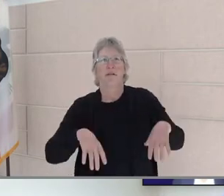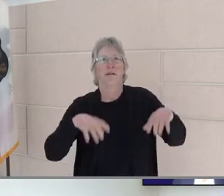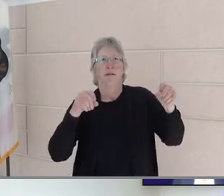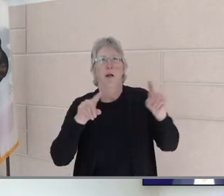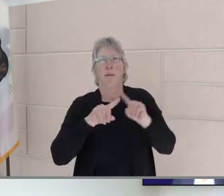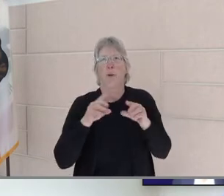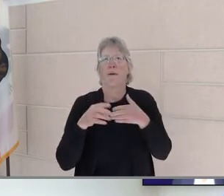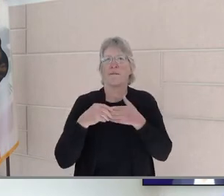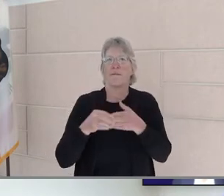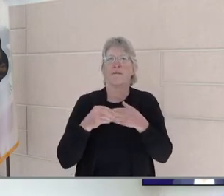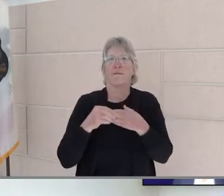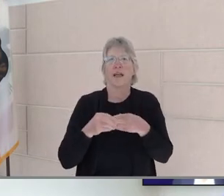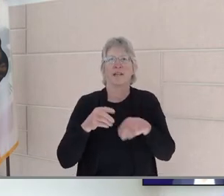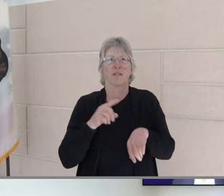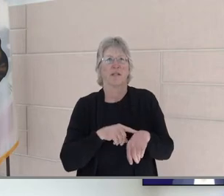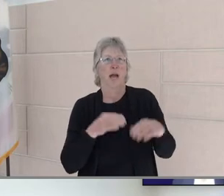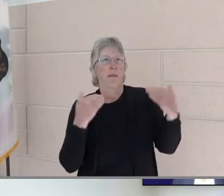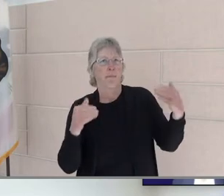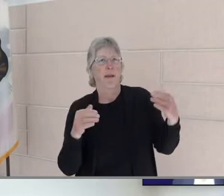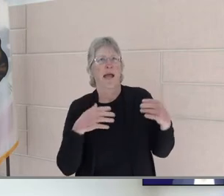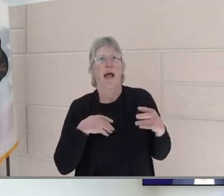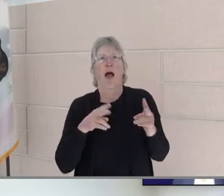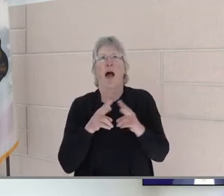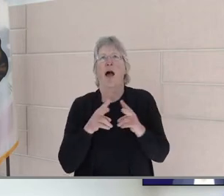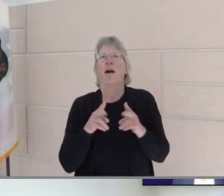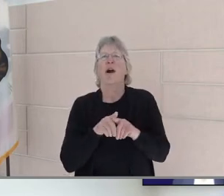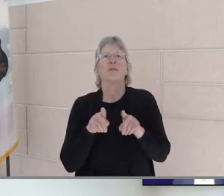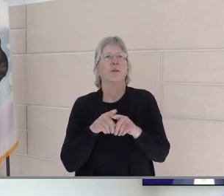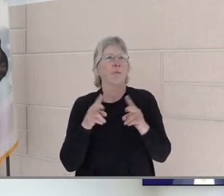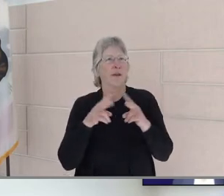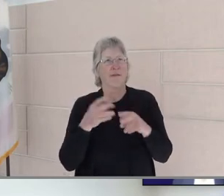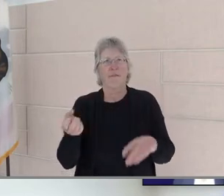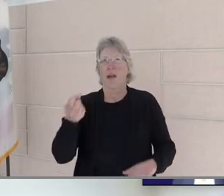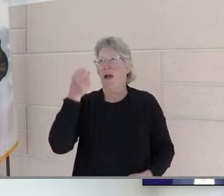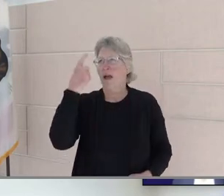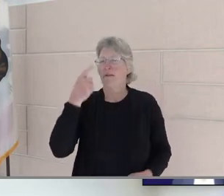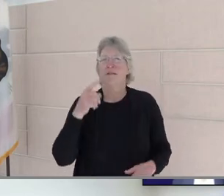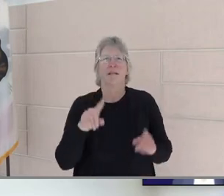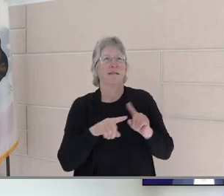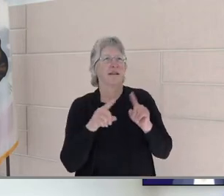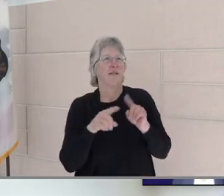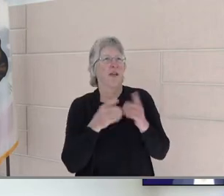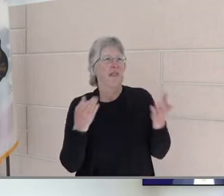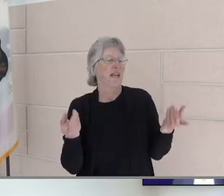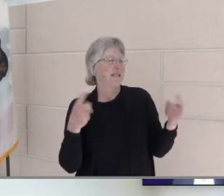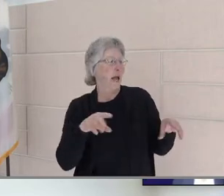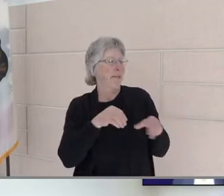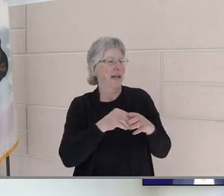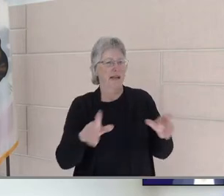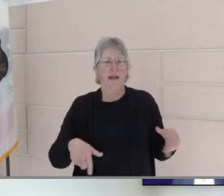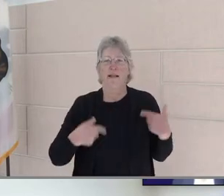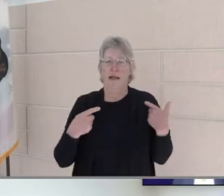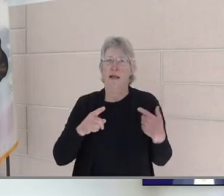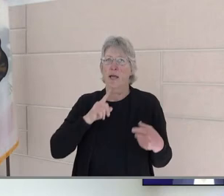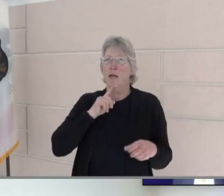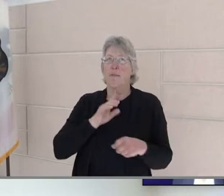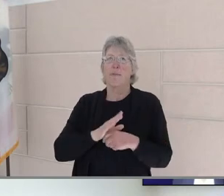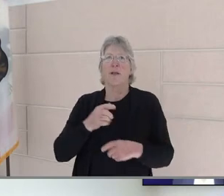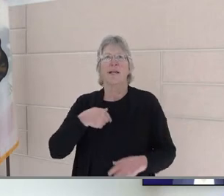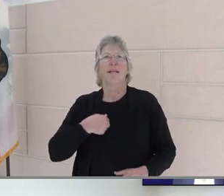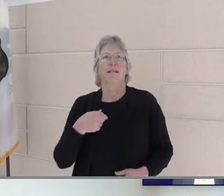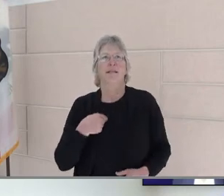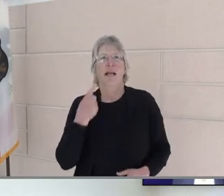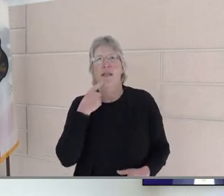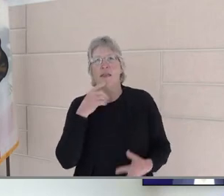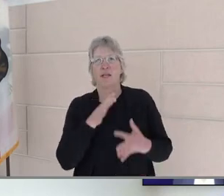ริกาโจรวมจำนายอย่างสกรรมยังดังหายคือทายังชลองกัดเกรียมมวยได้เธอเอายังมัน